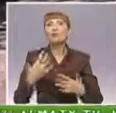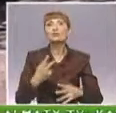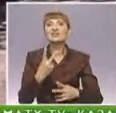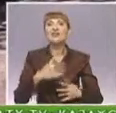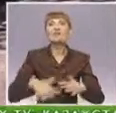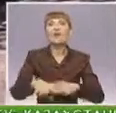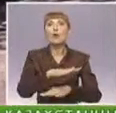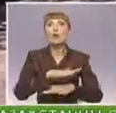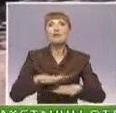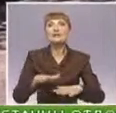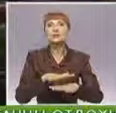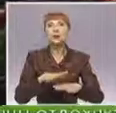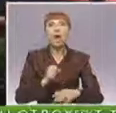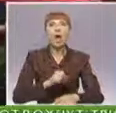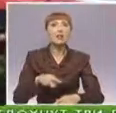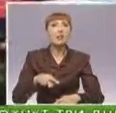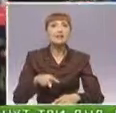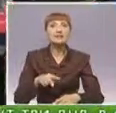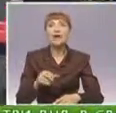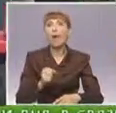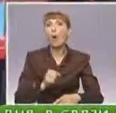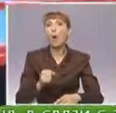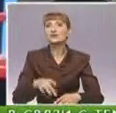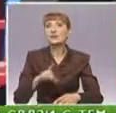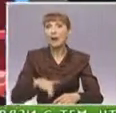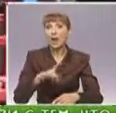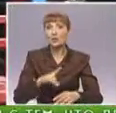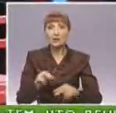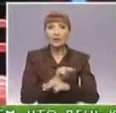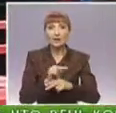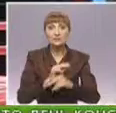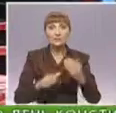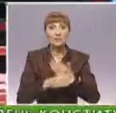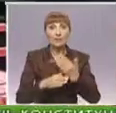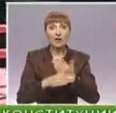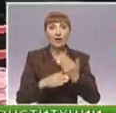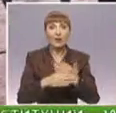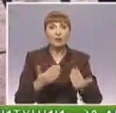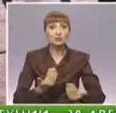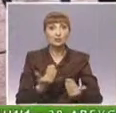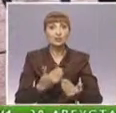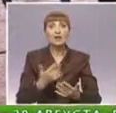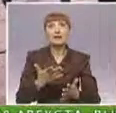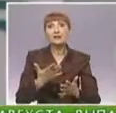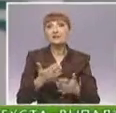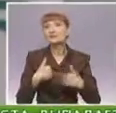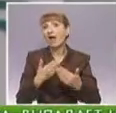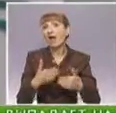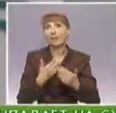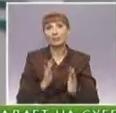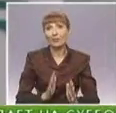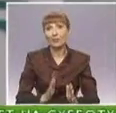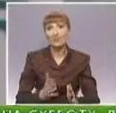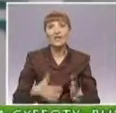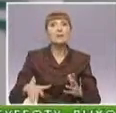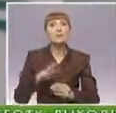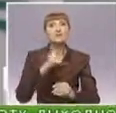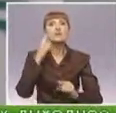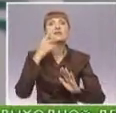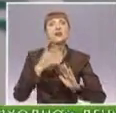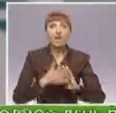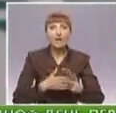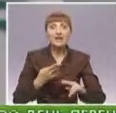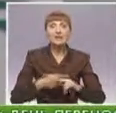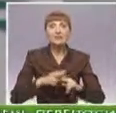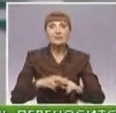дворовые территории в Алмалинском и Ваузовском районах. В реконструкции помогали и жители, в основном советами. Мы все понимаем, что именно